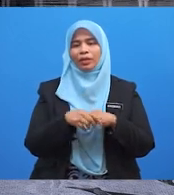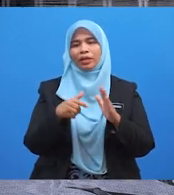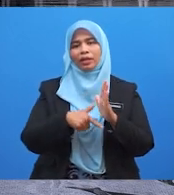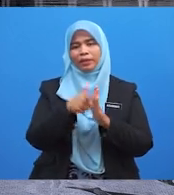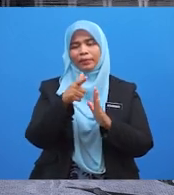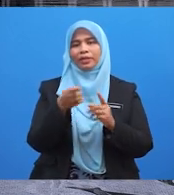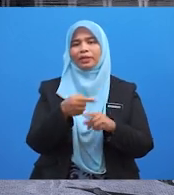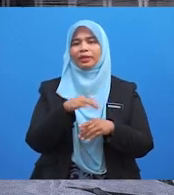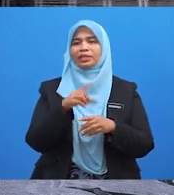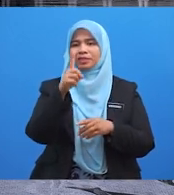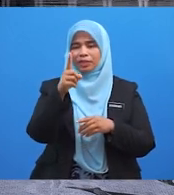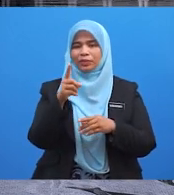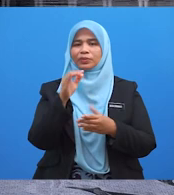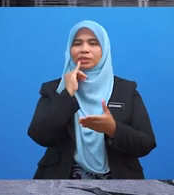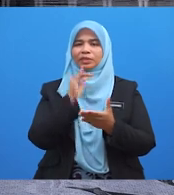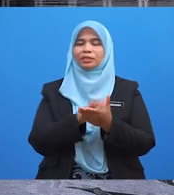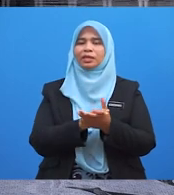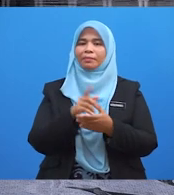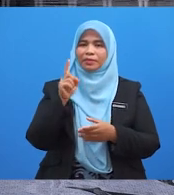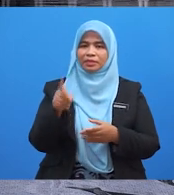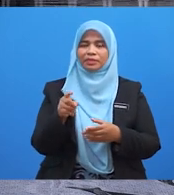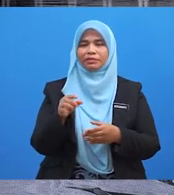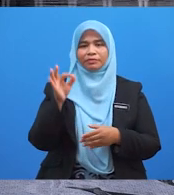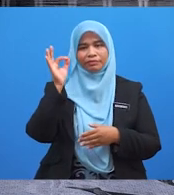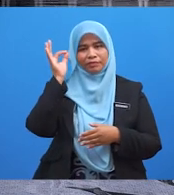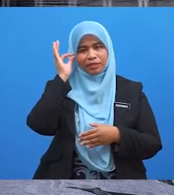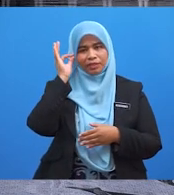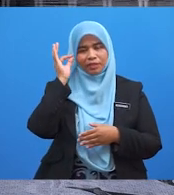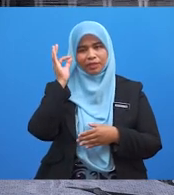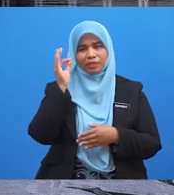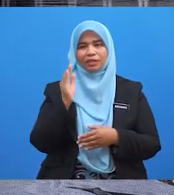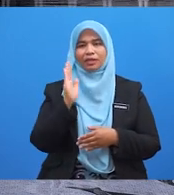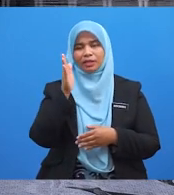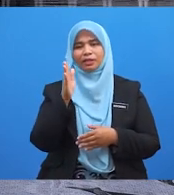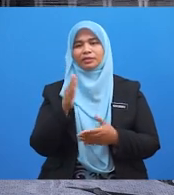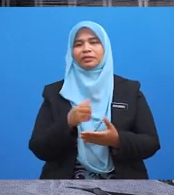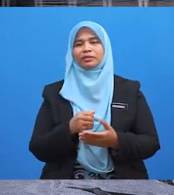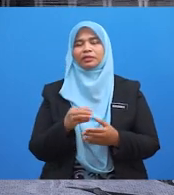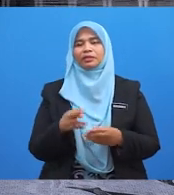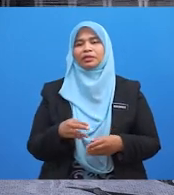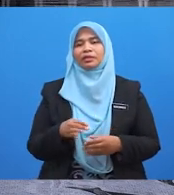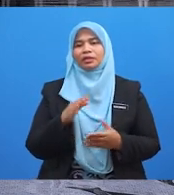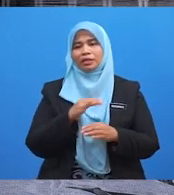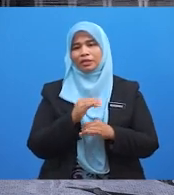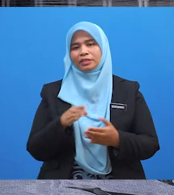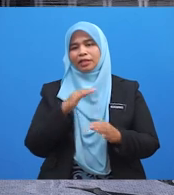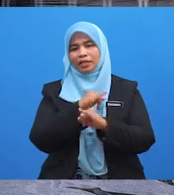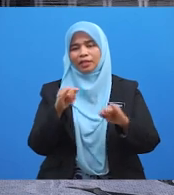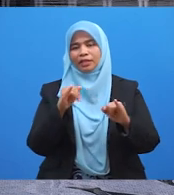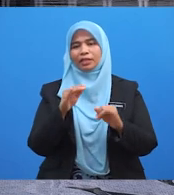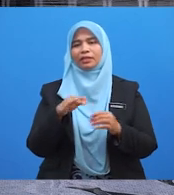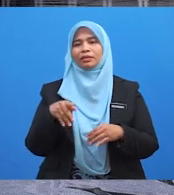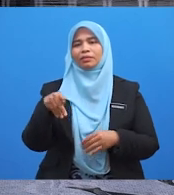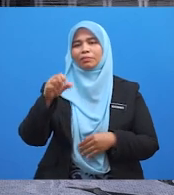isteri hendaklah terlebih dahulu berfikir akan kemampuan mereka. Janganlah berpoligami